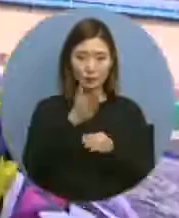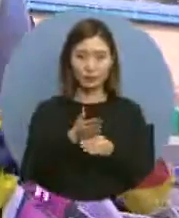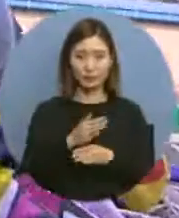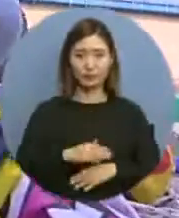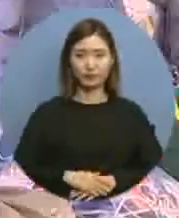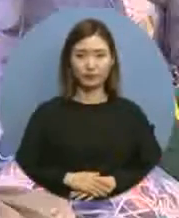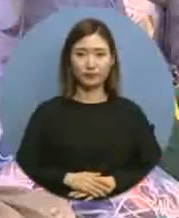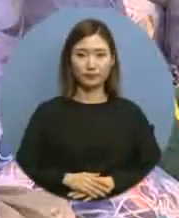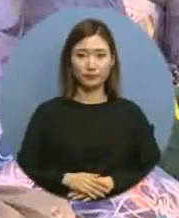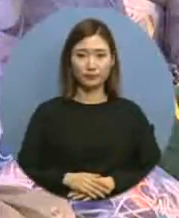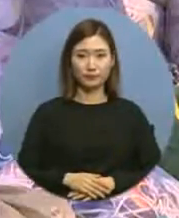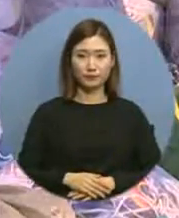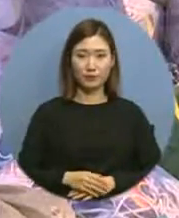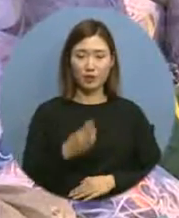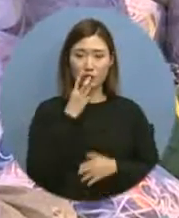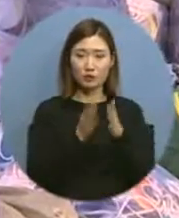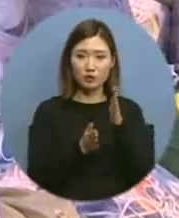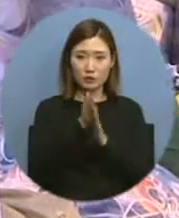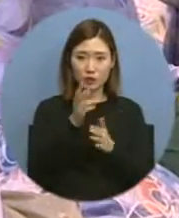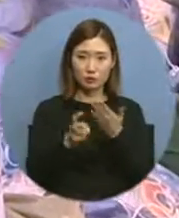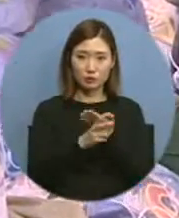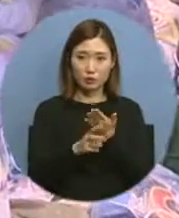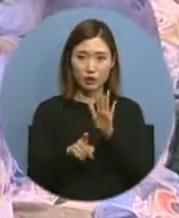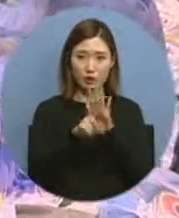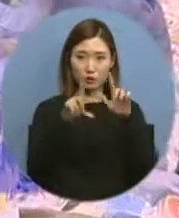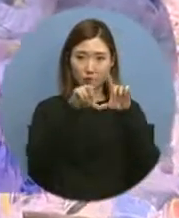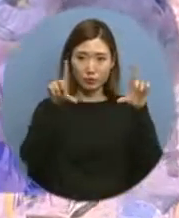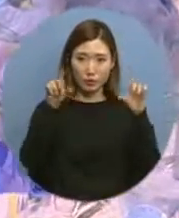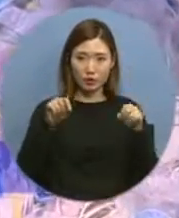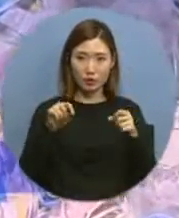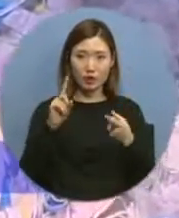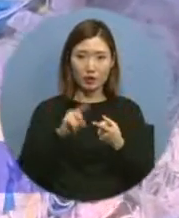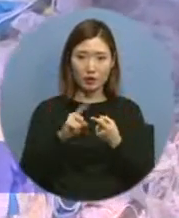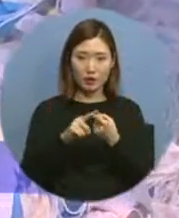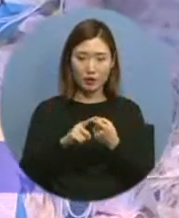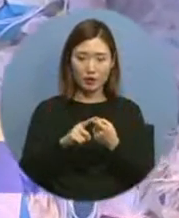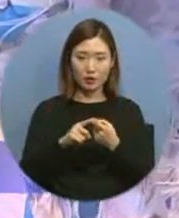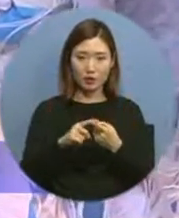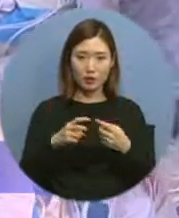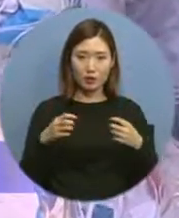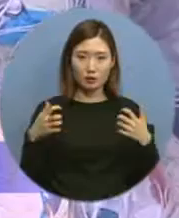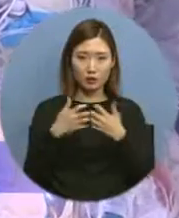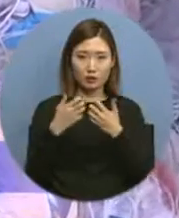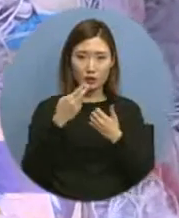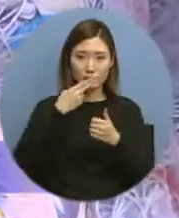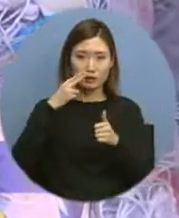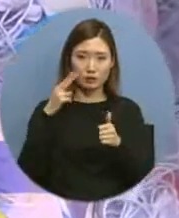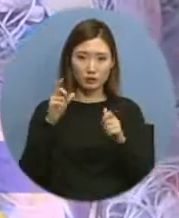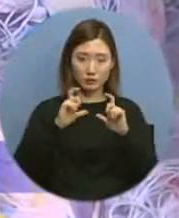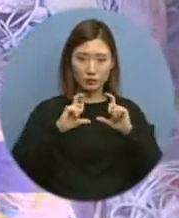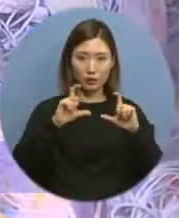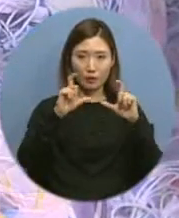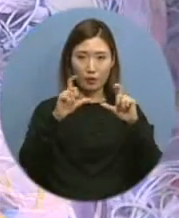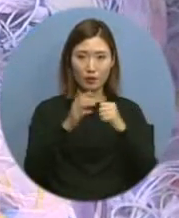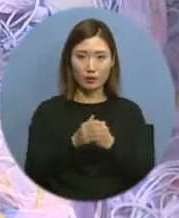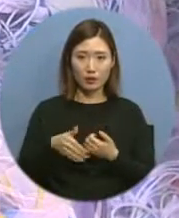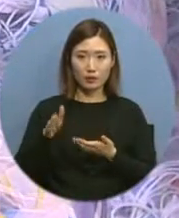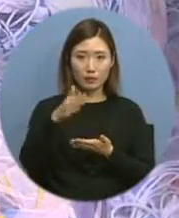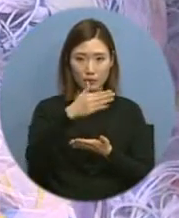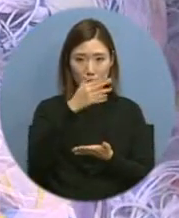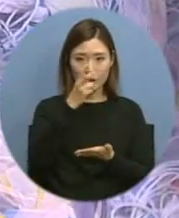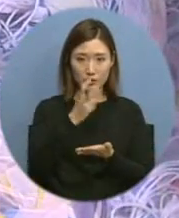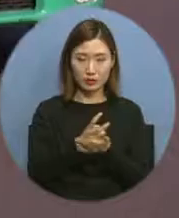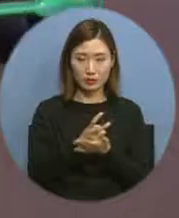상황입니다. 서울시가 불법 현수막과의 전쟁을 선포합니다. 불법 현수막 수거 보상제를 실시하기로 한